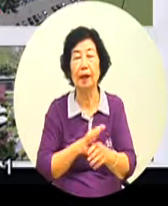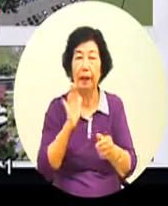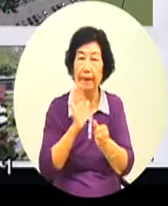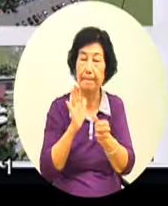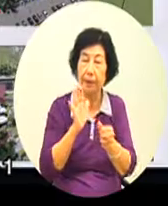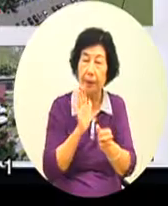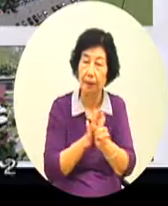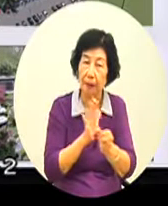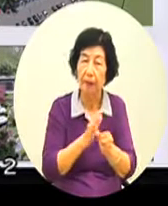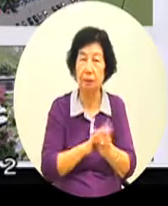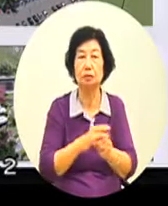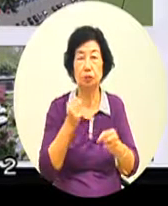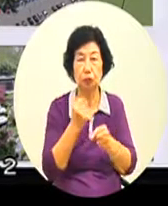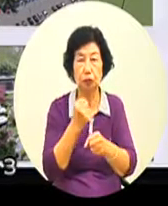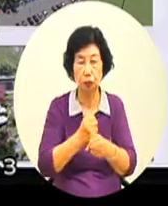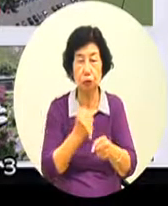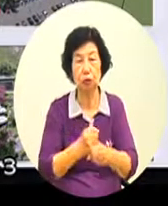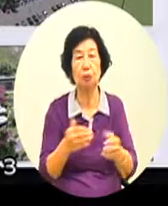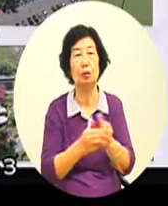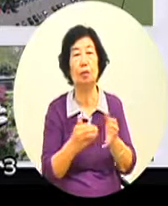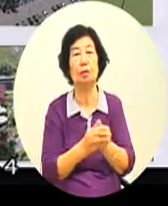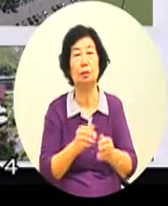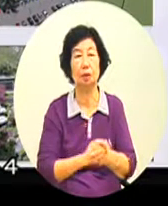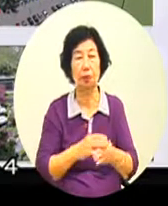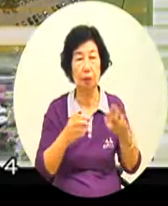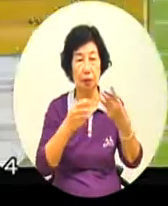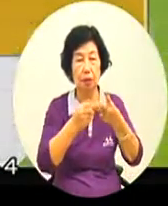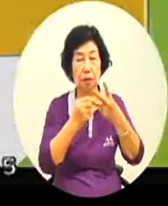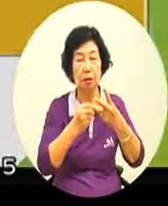型。第3，关于原住民权